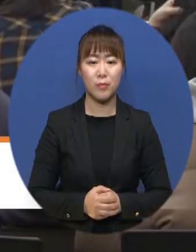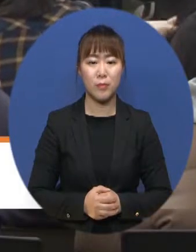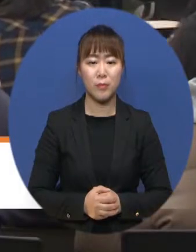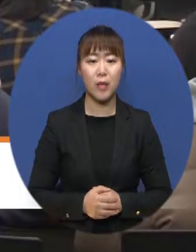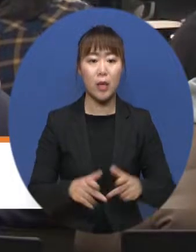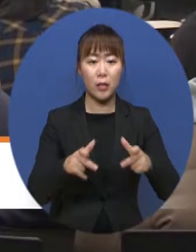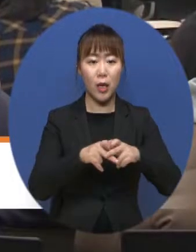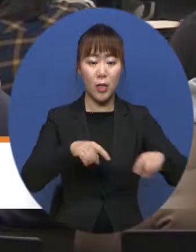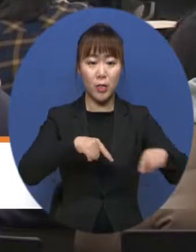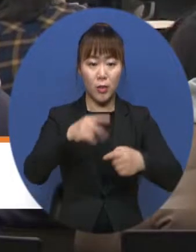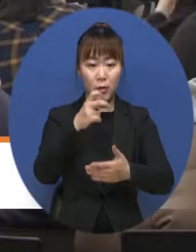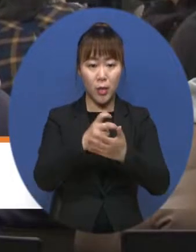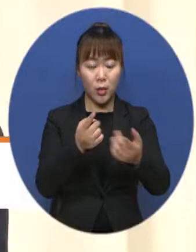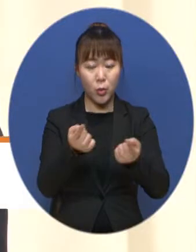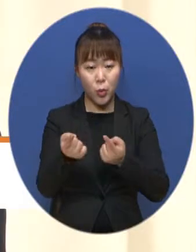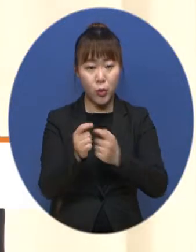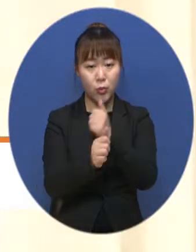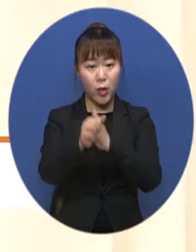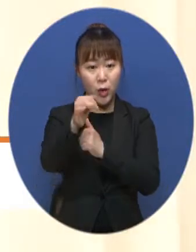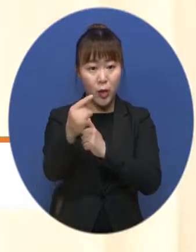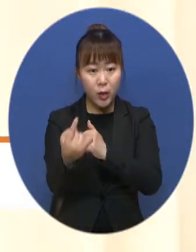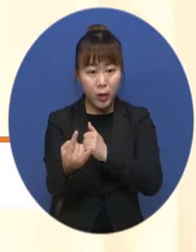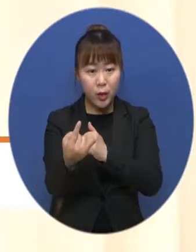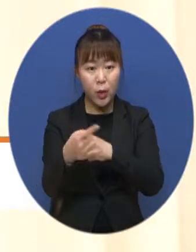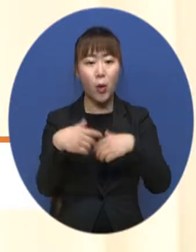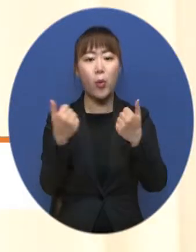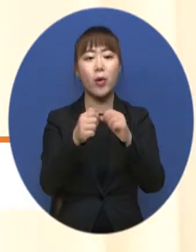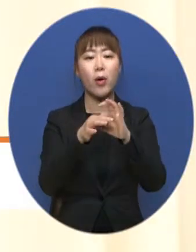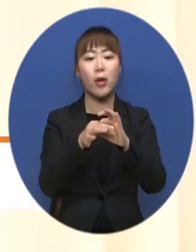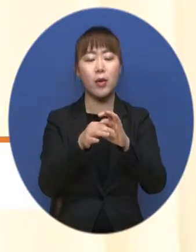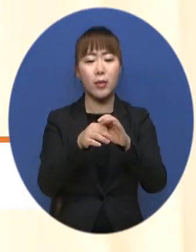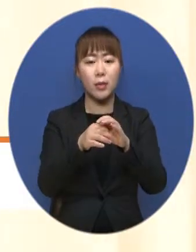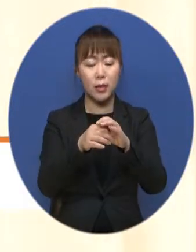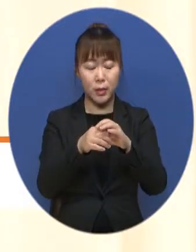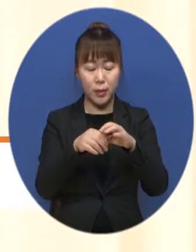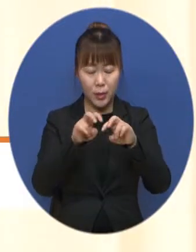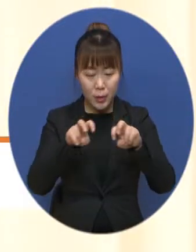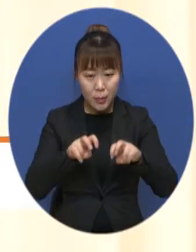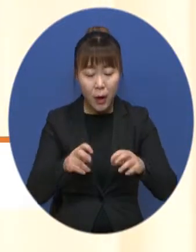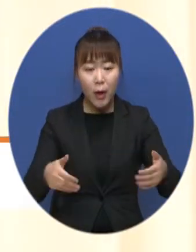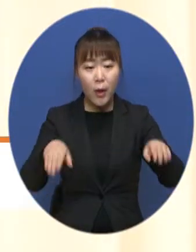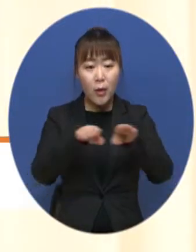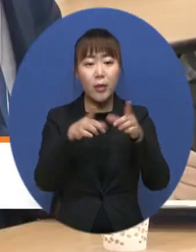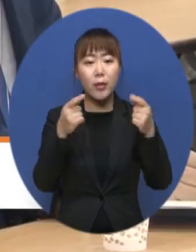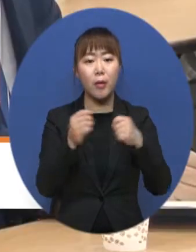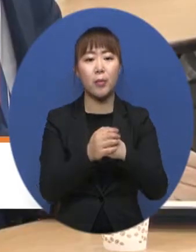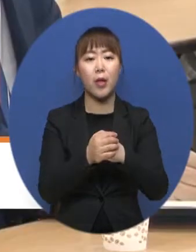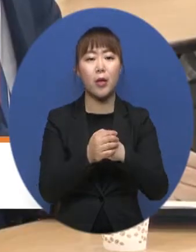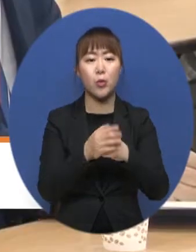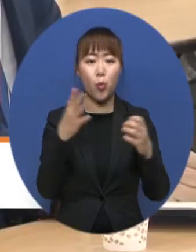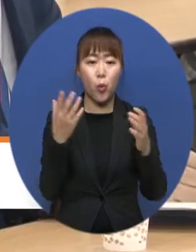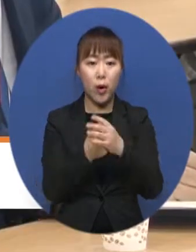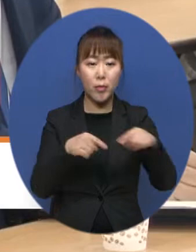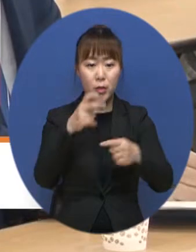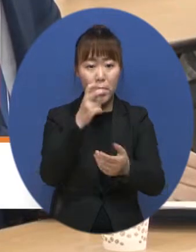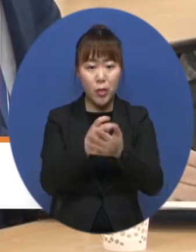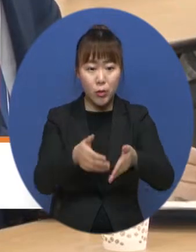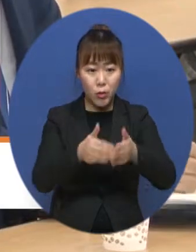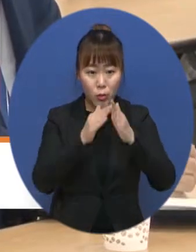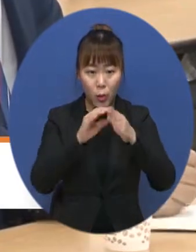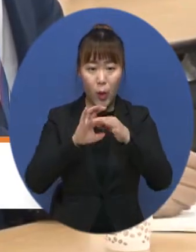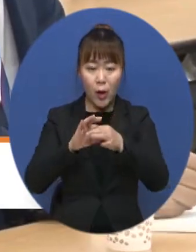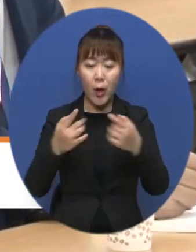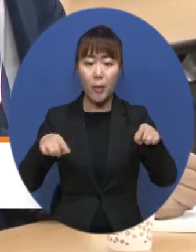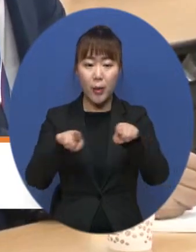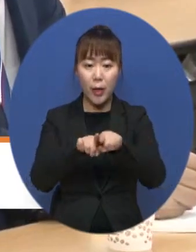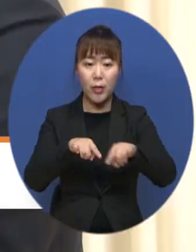장애인 정책조정위원회는 회의체 심의기구로 장애인 종합정책 수립과 관계부처 간의 의견 조정과 함께